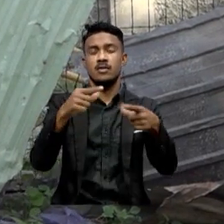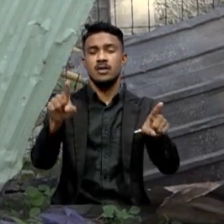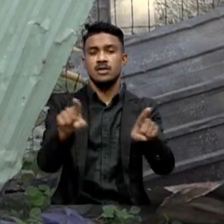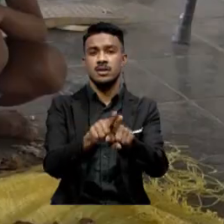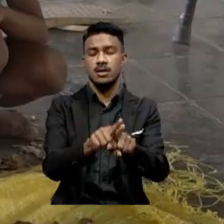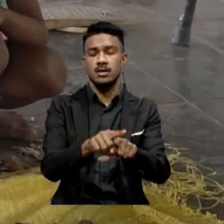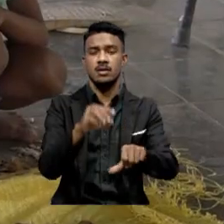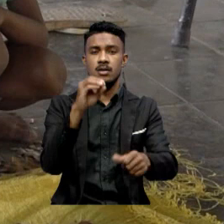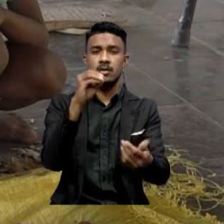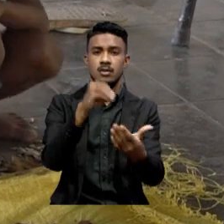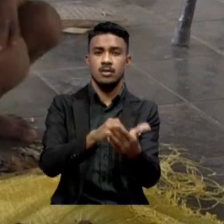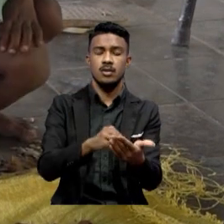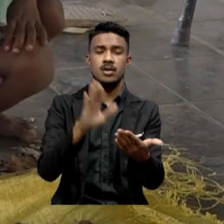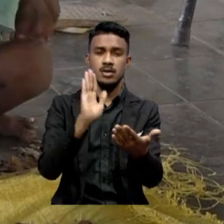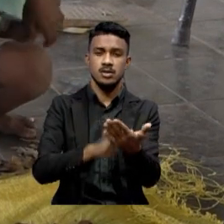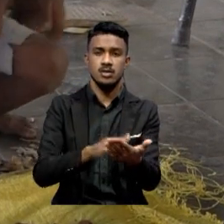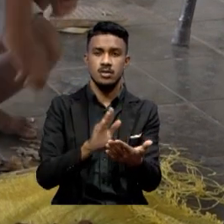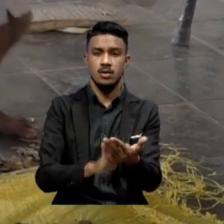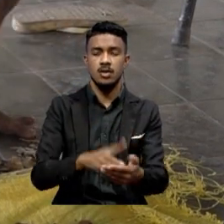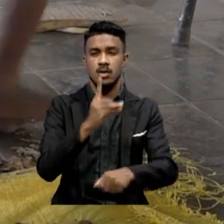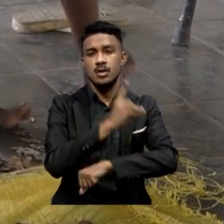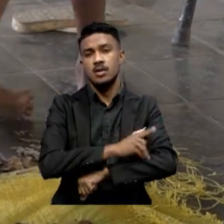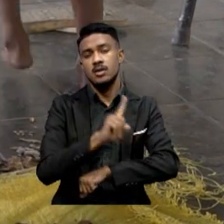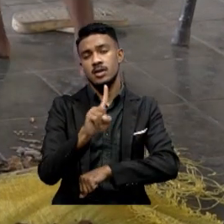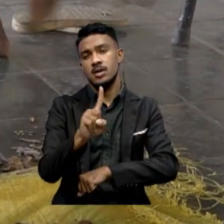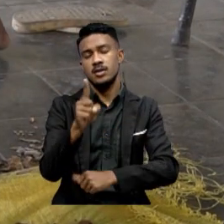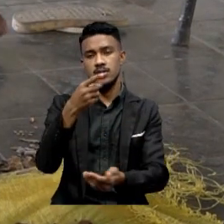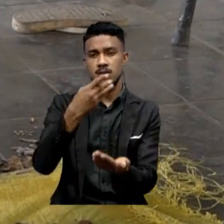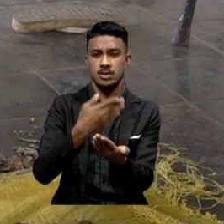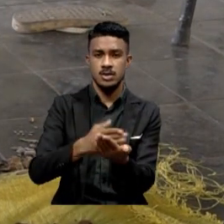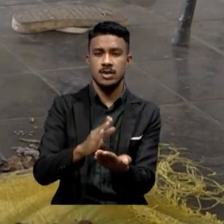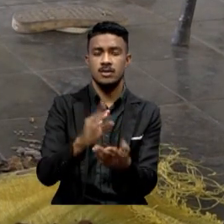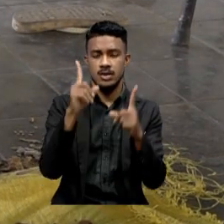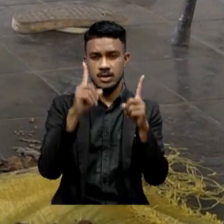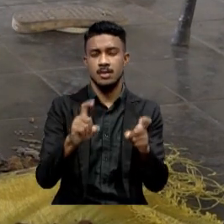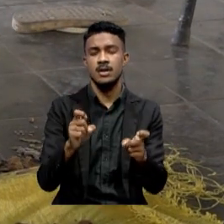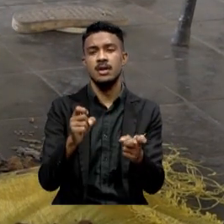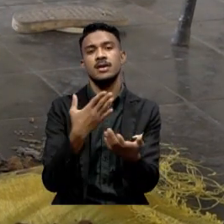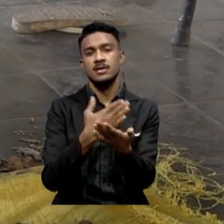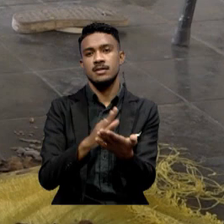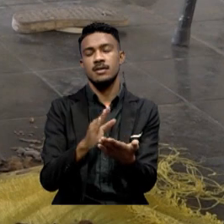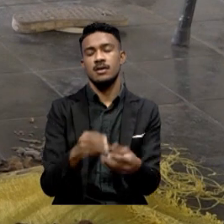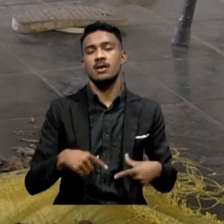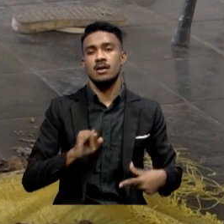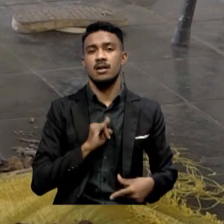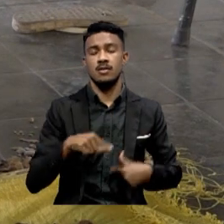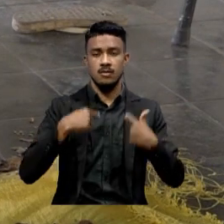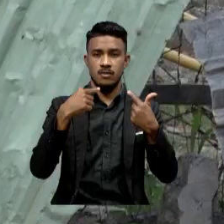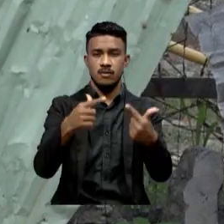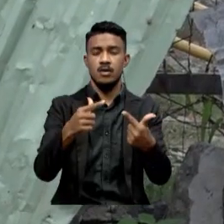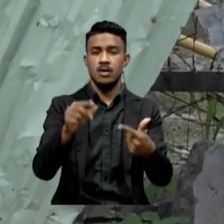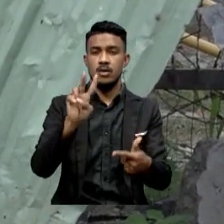Ne to be iskola loran de to be sira usia nona de hatu siluana. Ane hau fo hansa ne. Se nai ro hamutu ke